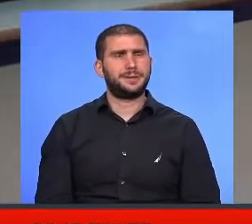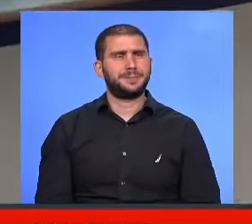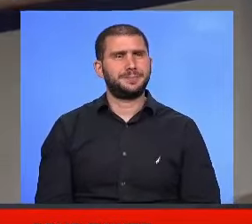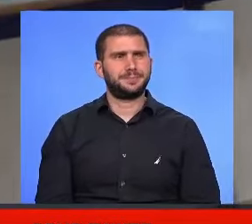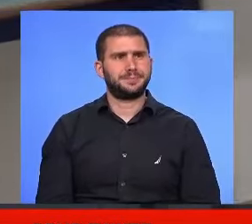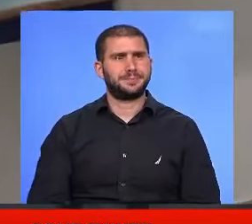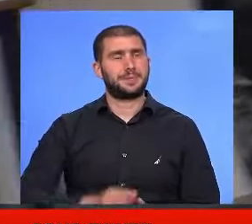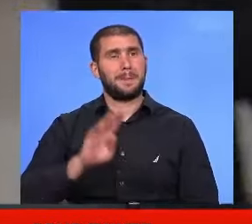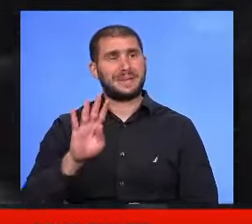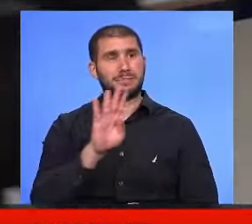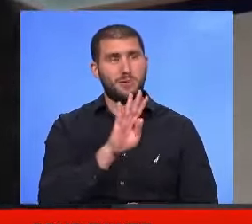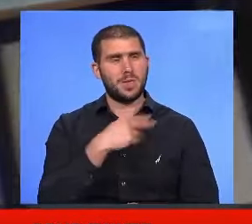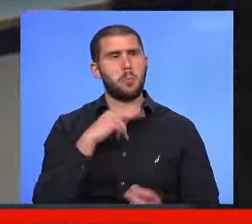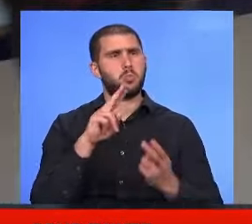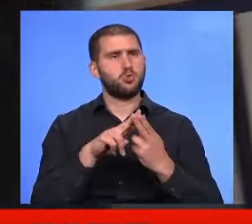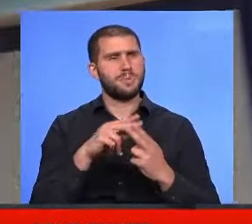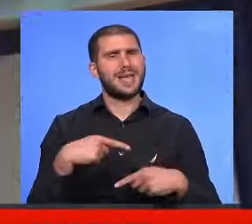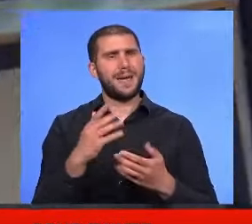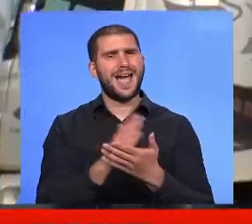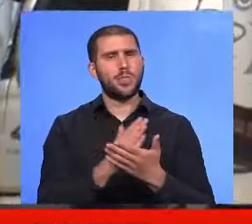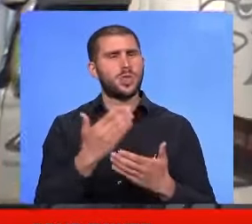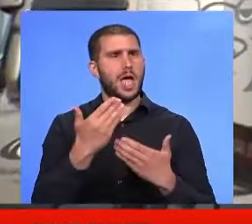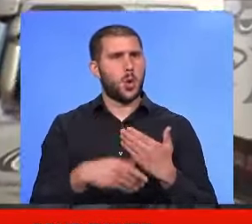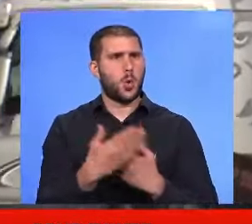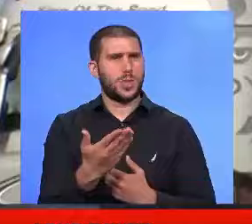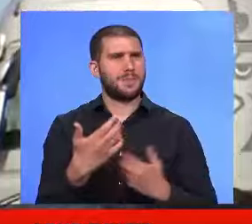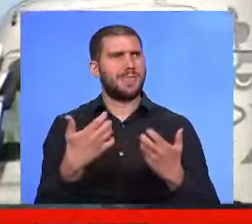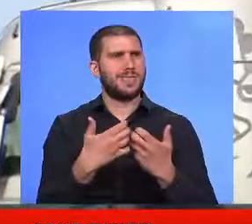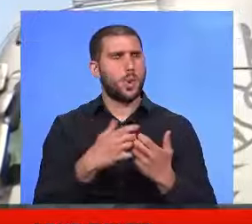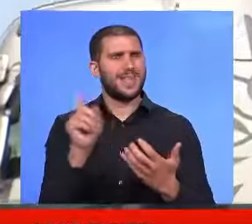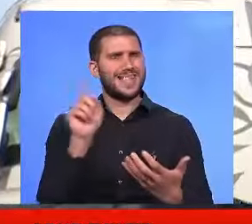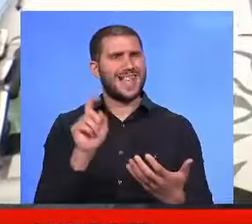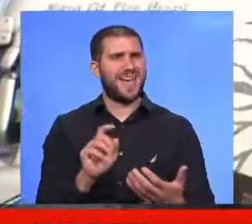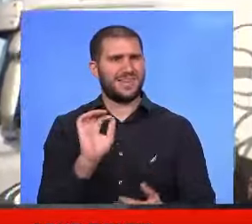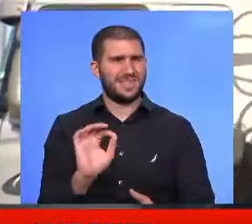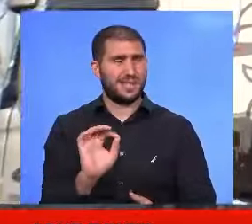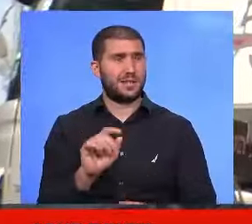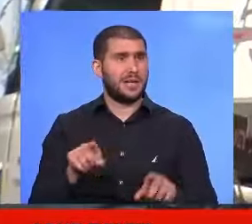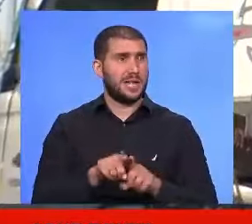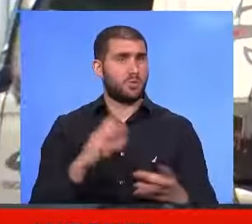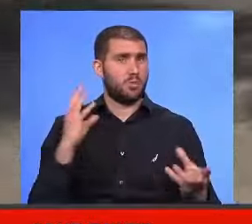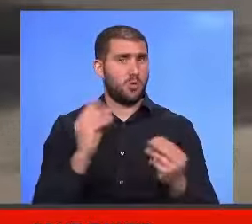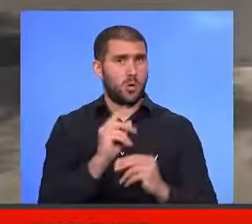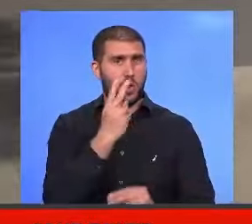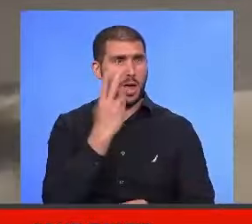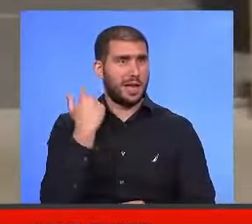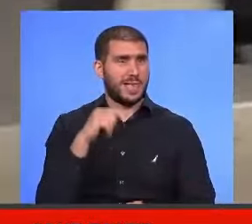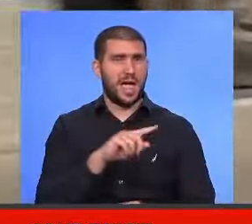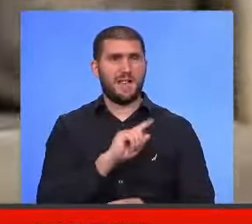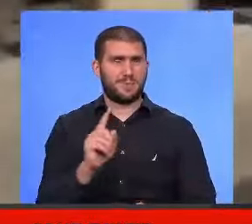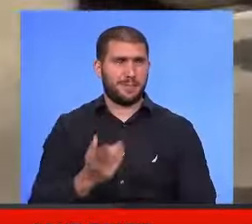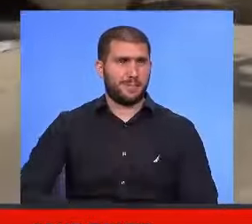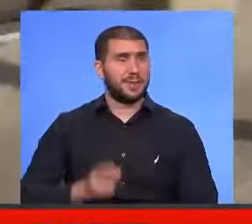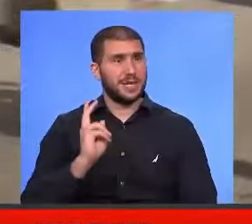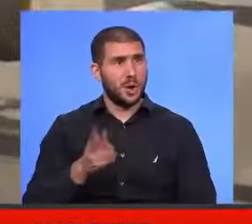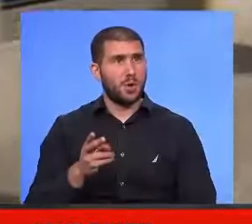את בנצי ברופמן אנחנו פוגשים בימי ההכנות האחרונים לתערוכת הגרפיטי שלו, שכמותה כנראה עוד לא הייתה מעולם. אתה יכול